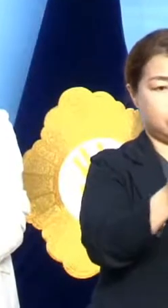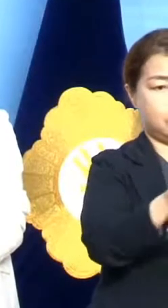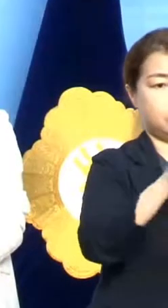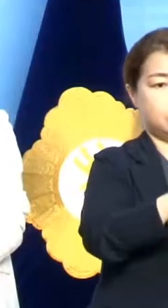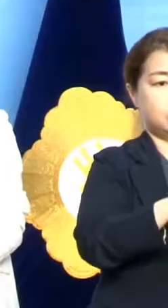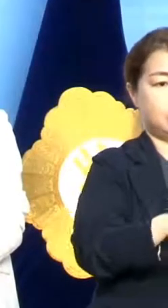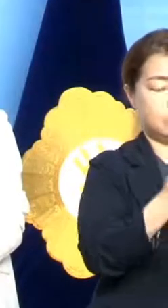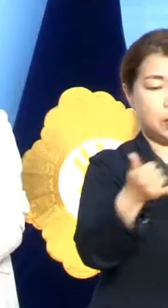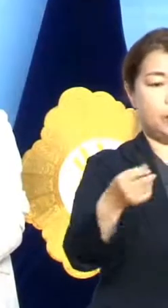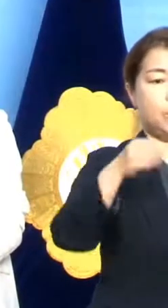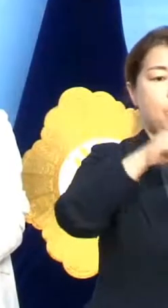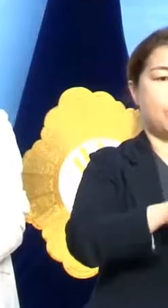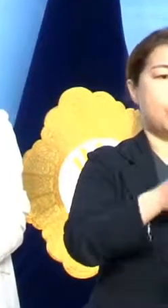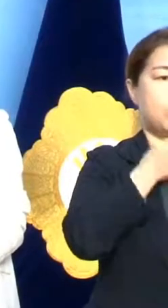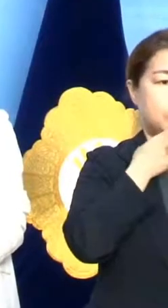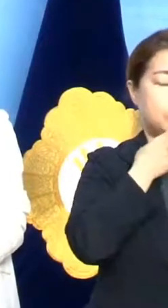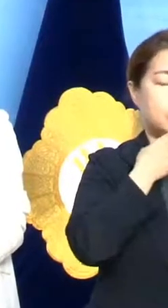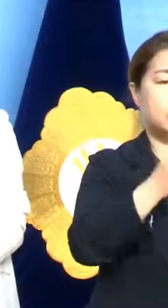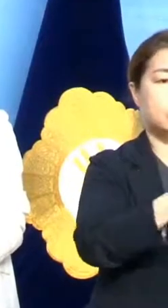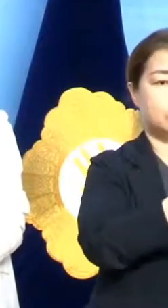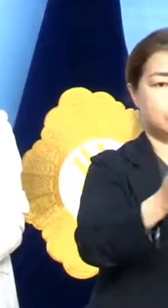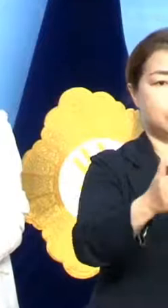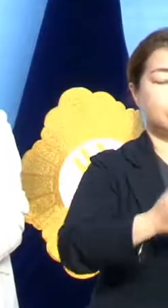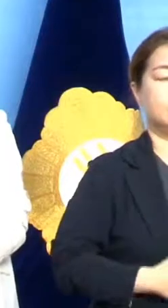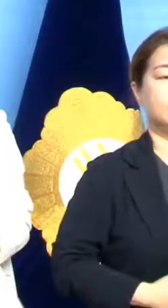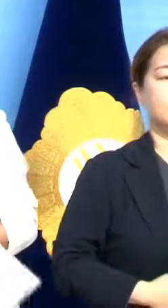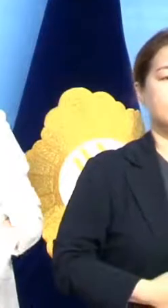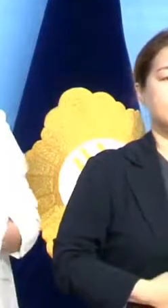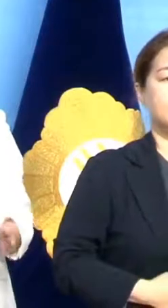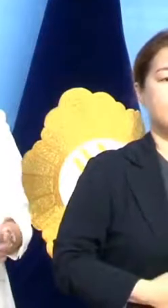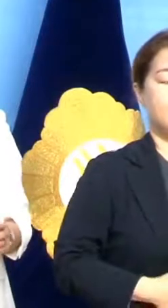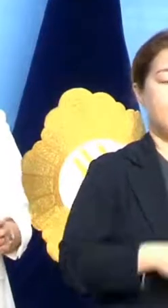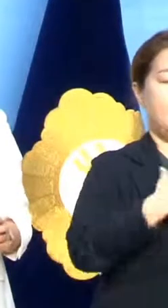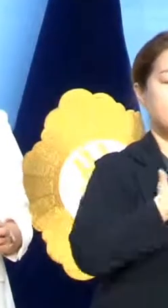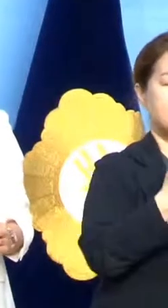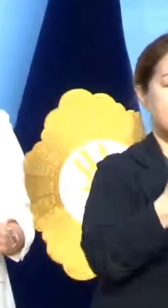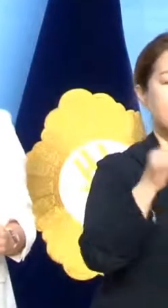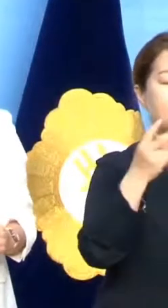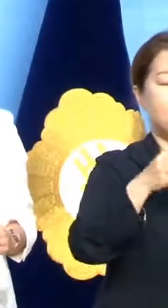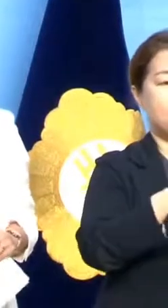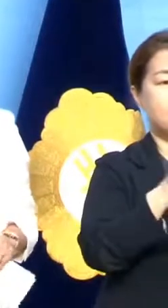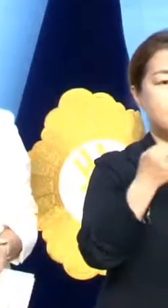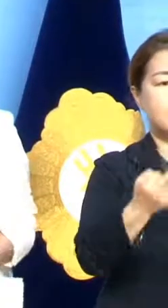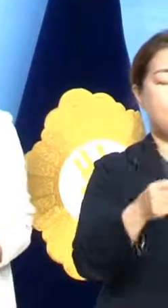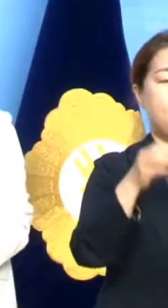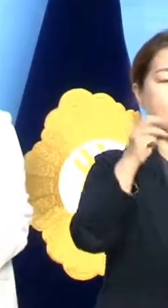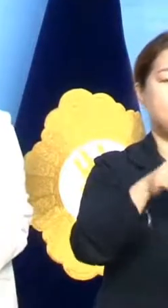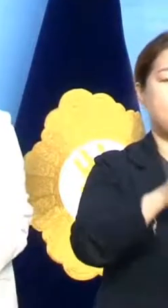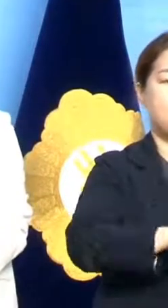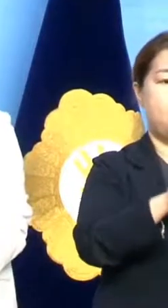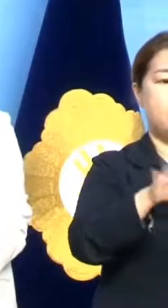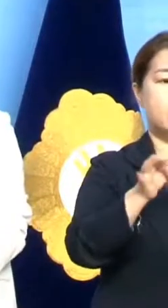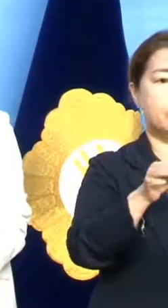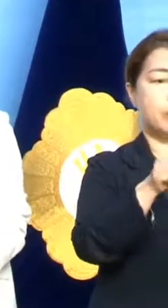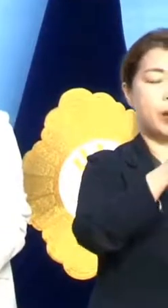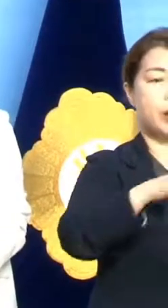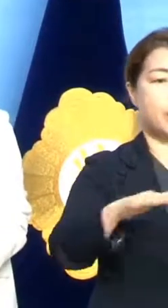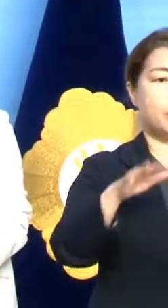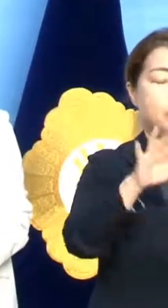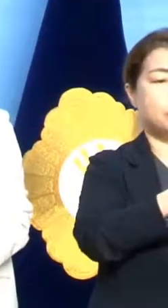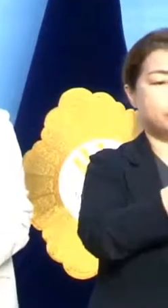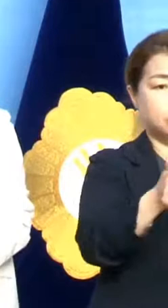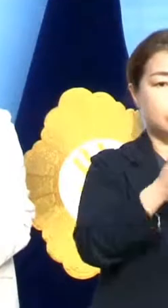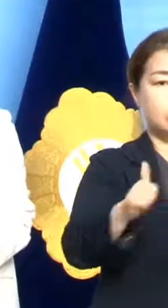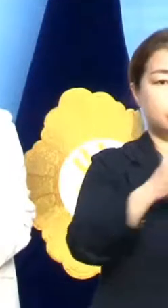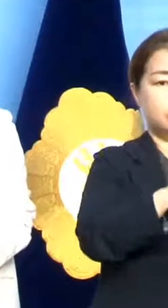전혀 포함되어 있지 않은 것이기 땐 때문입니다 안산 문산 광주 목포 김해의 사망사고는 현재까지